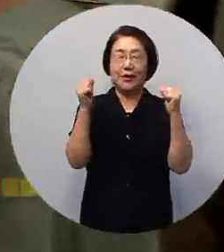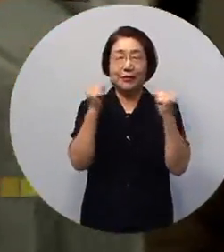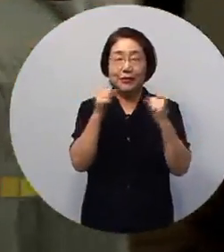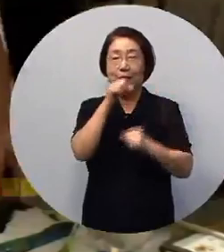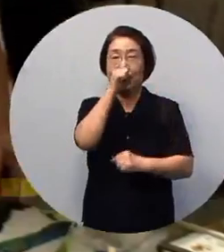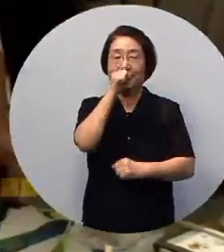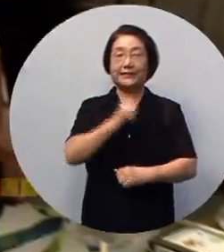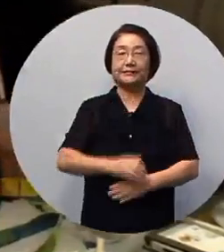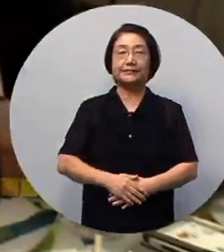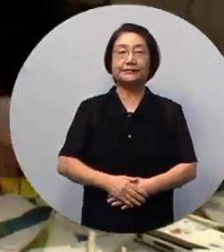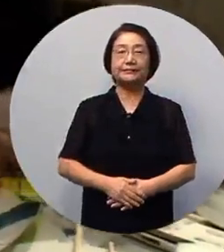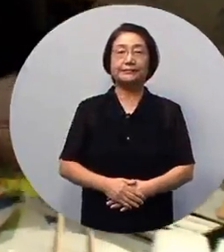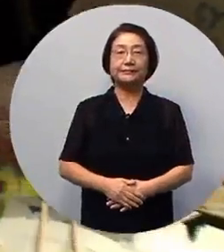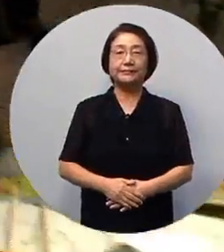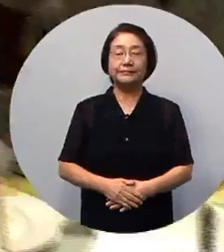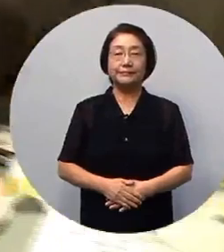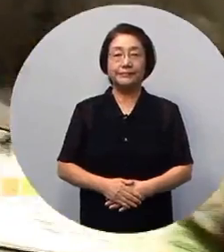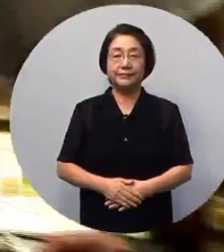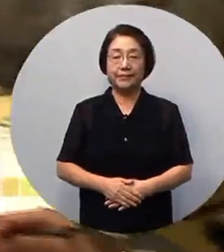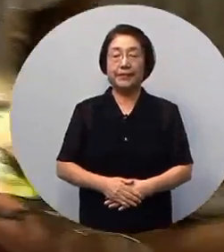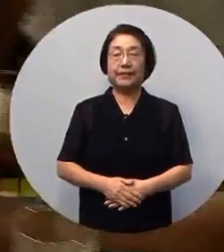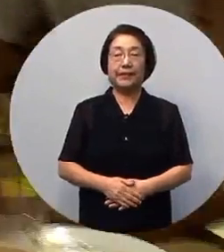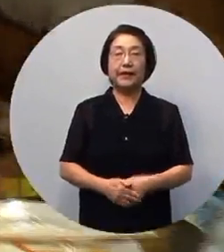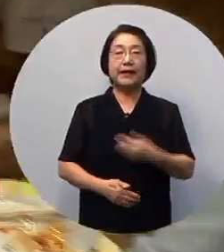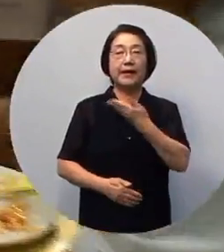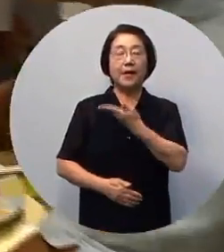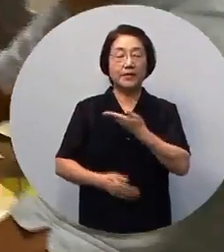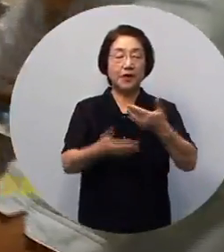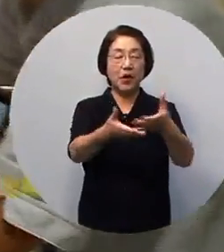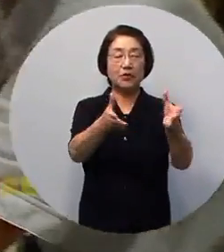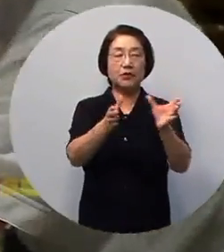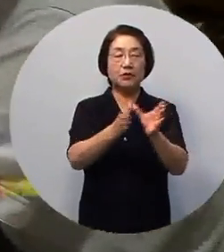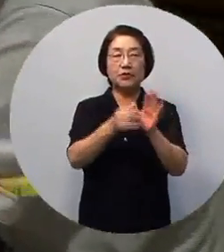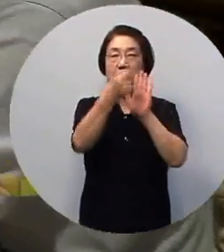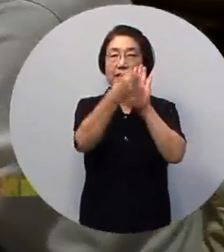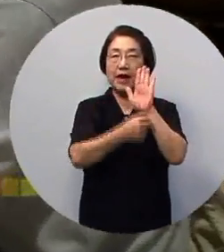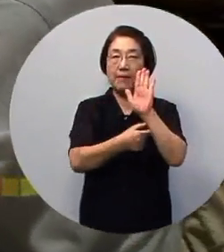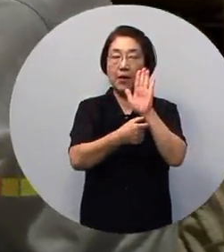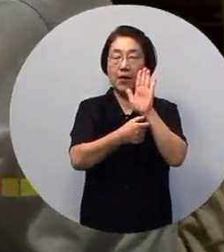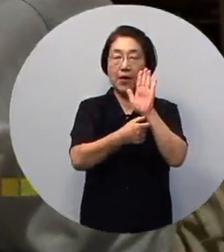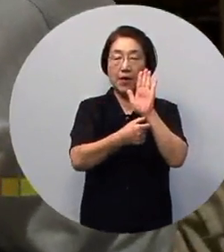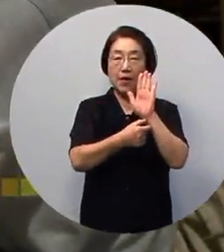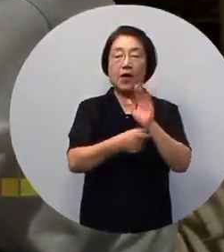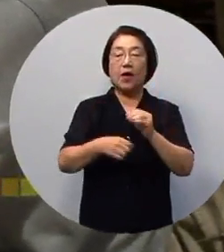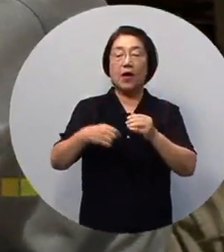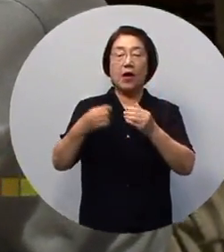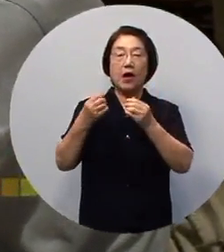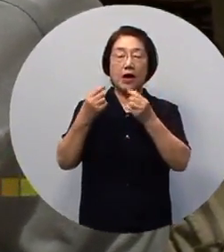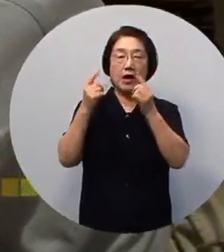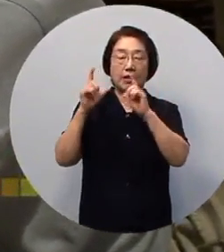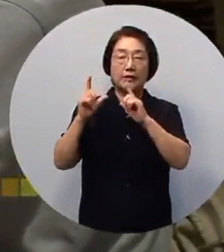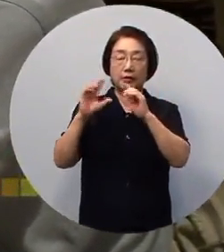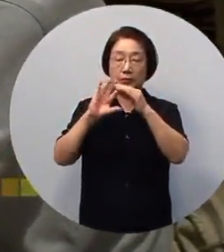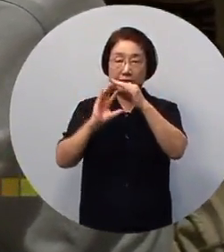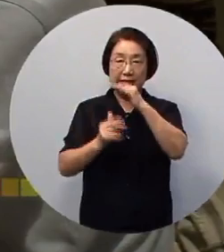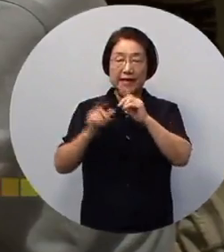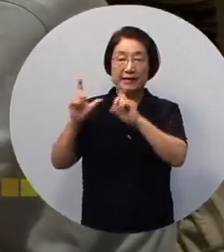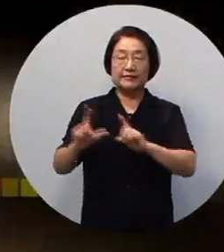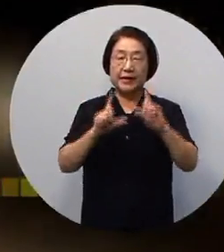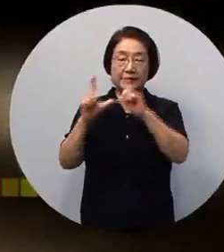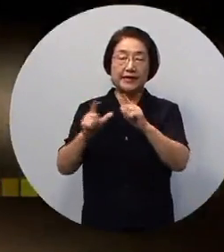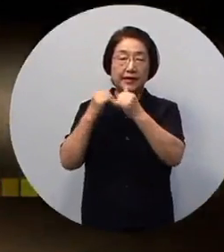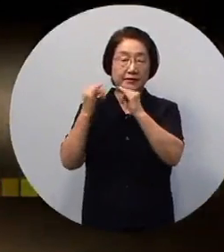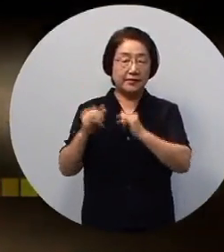かに。 こちらのグループのテーマは、地元の人と新しく藤沢へ来た人の交流。